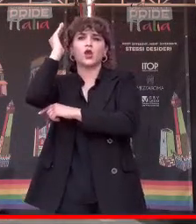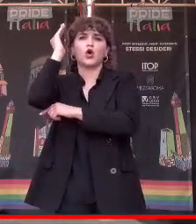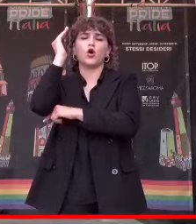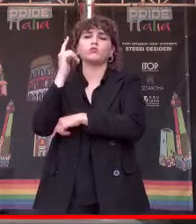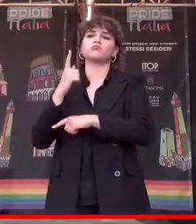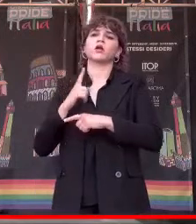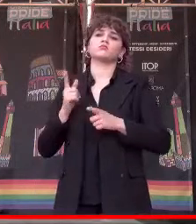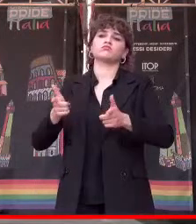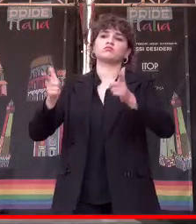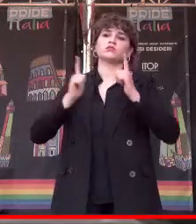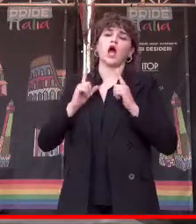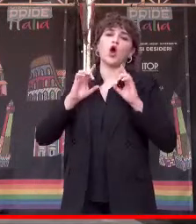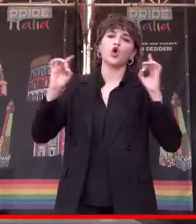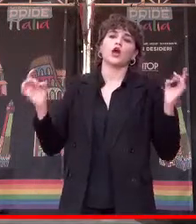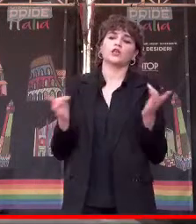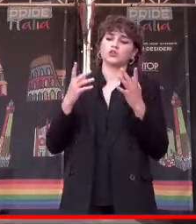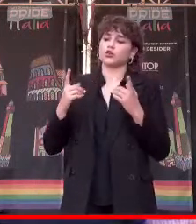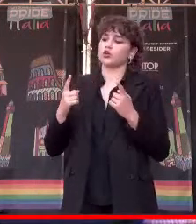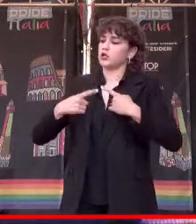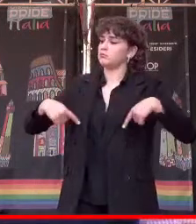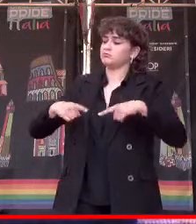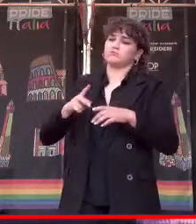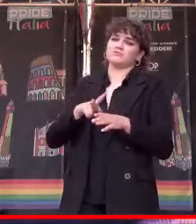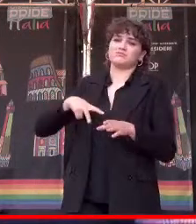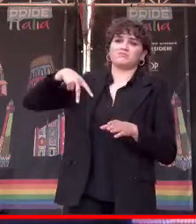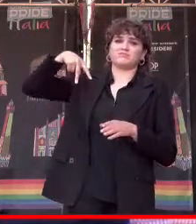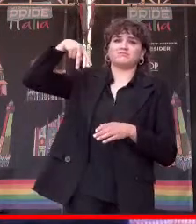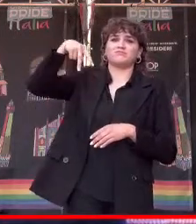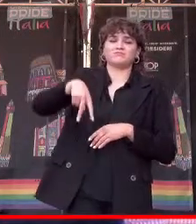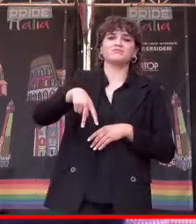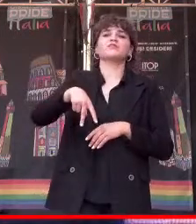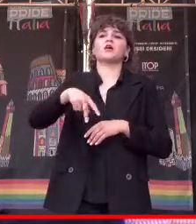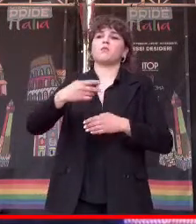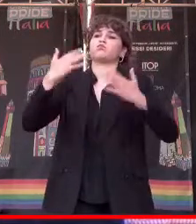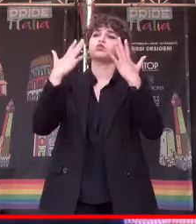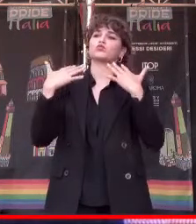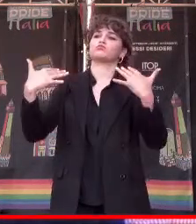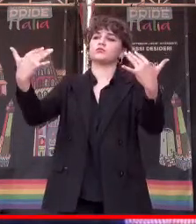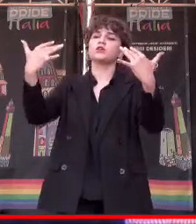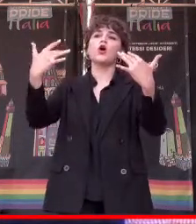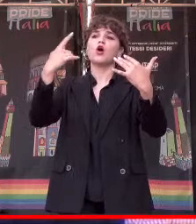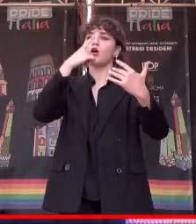a voi in questo palco stupendo, con questo pubblico meraviglioso.